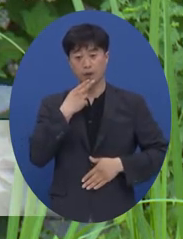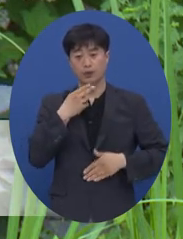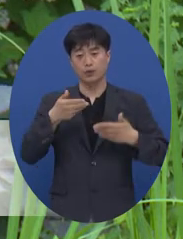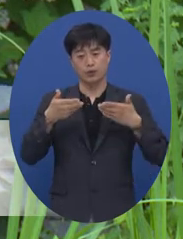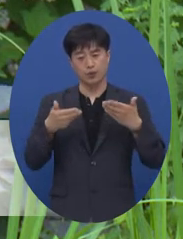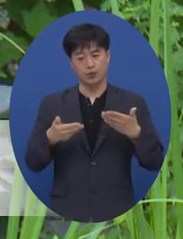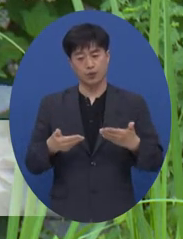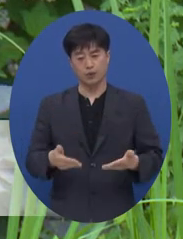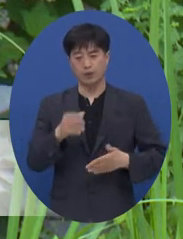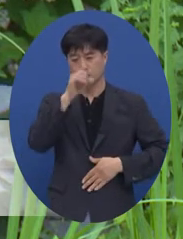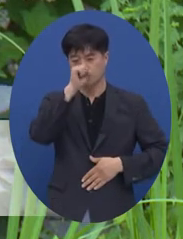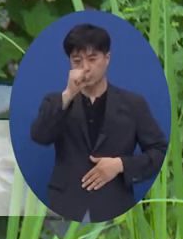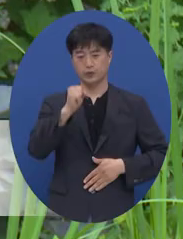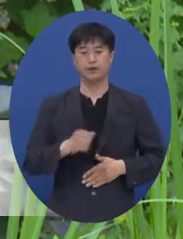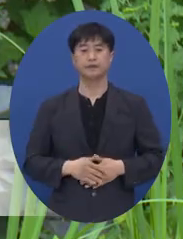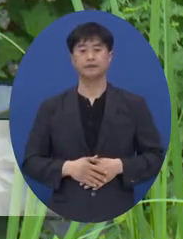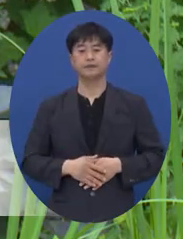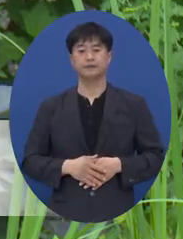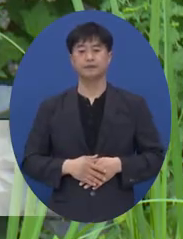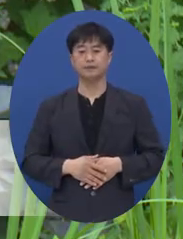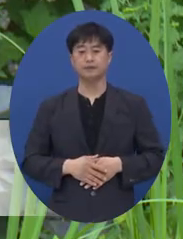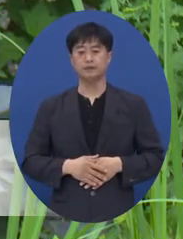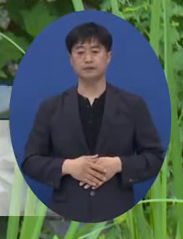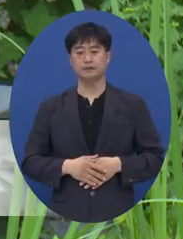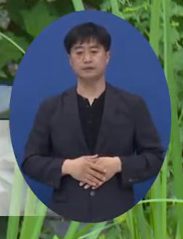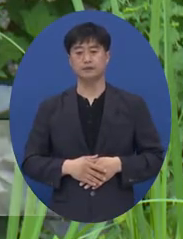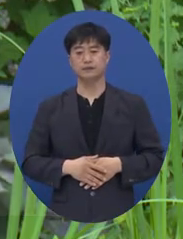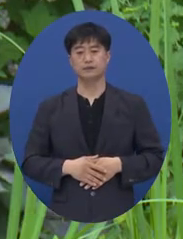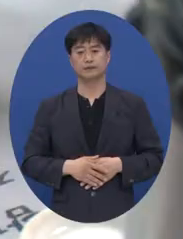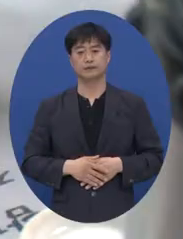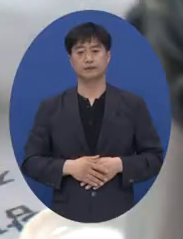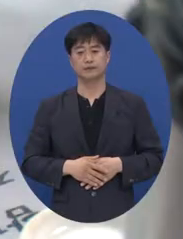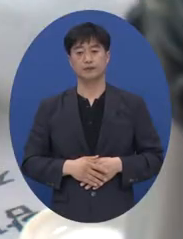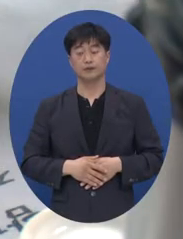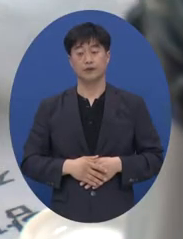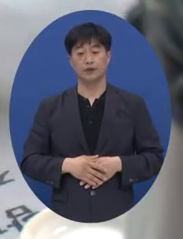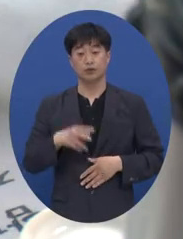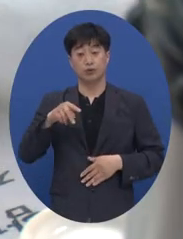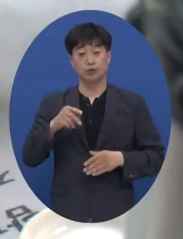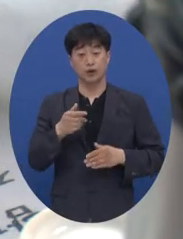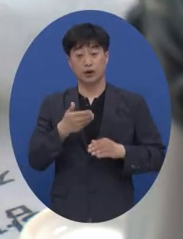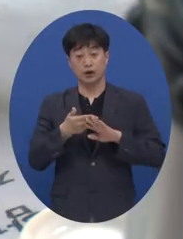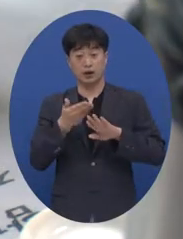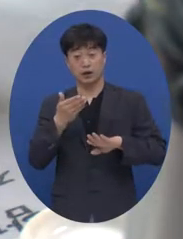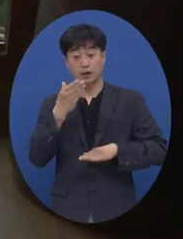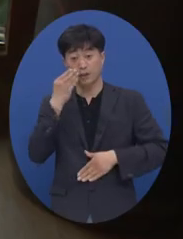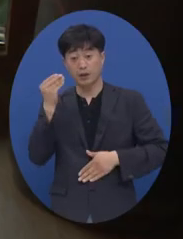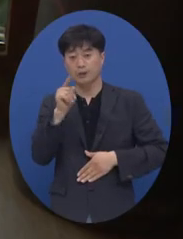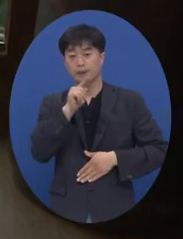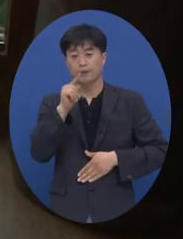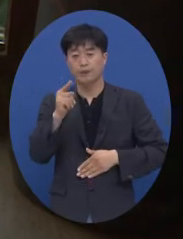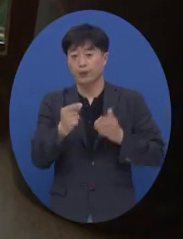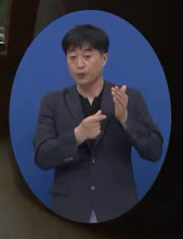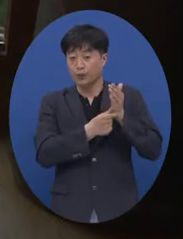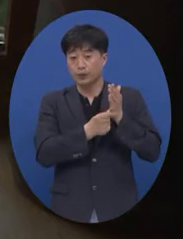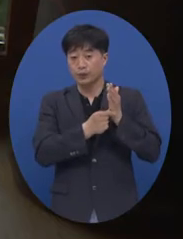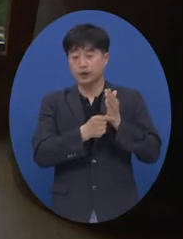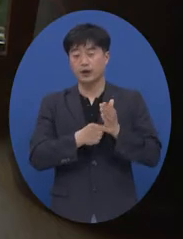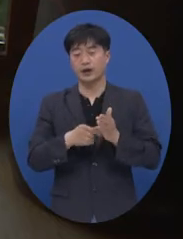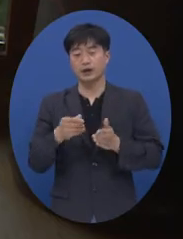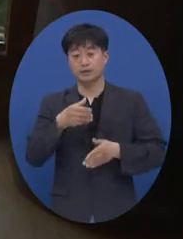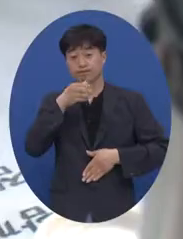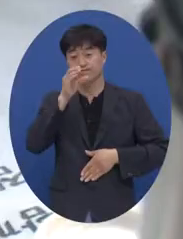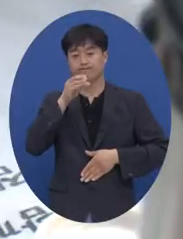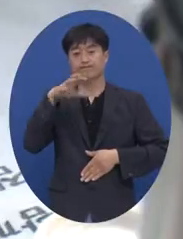안하고요 여긴 참 고요하고 좋아요 수종사 의 또 다른 매력 은은한 녹차향이 나는